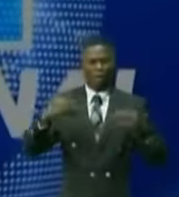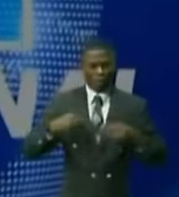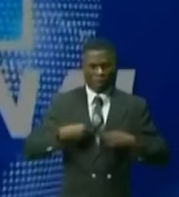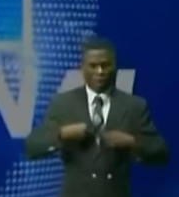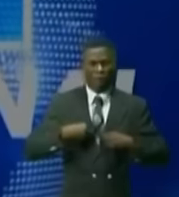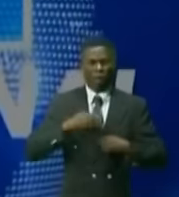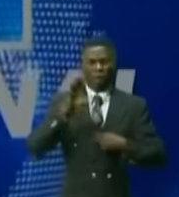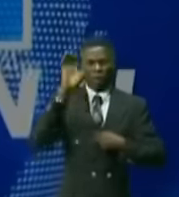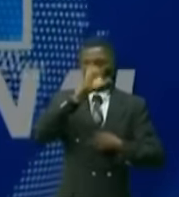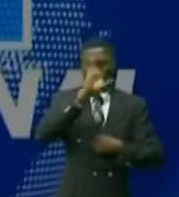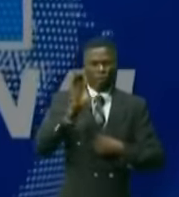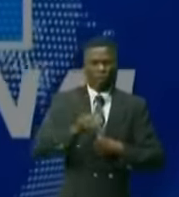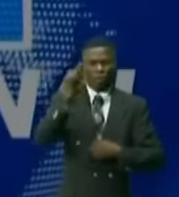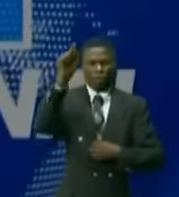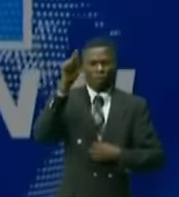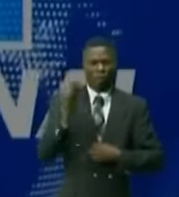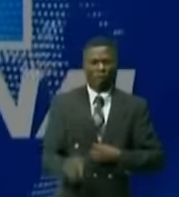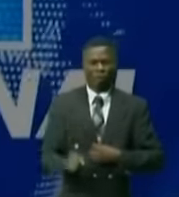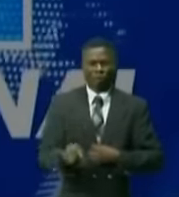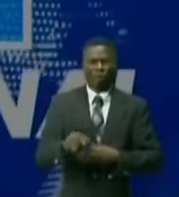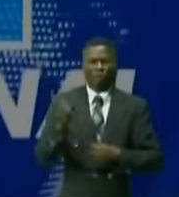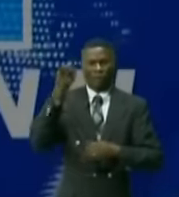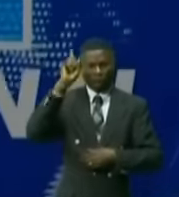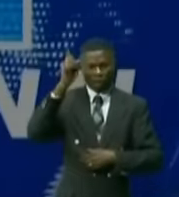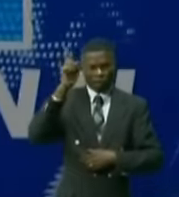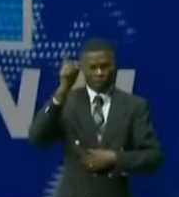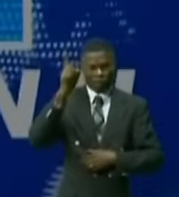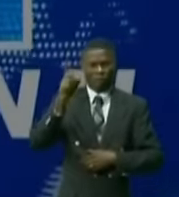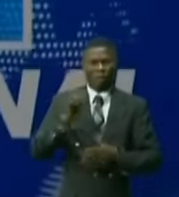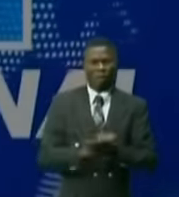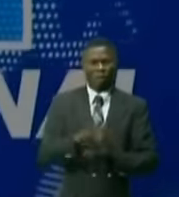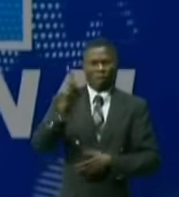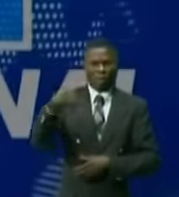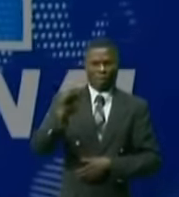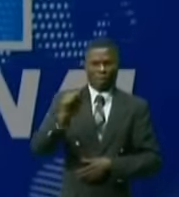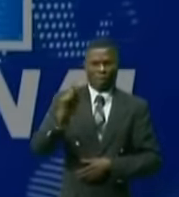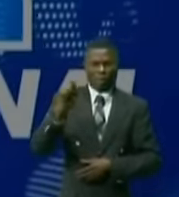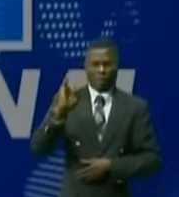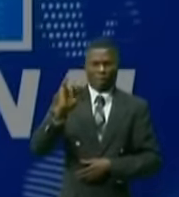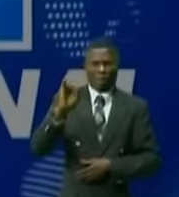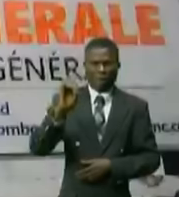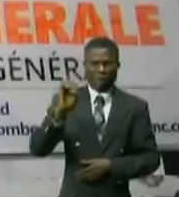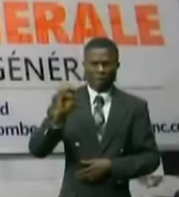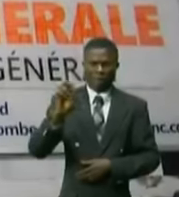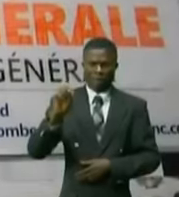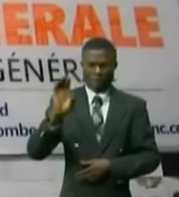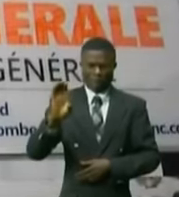du commissaire divisionnaire principal, le général Patience Mouchidiave. Cédric Kenina.